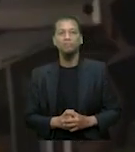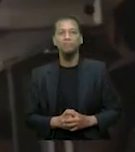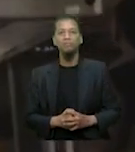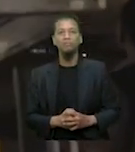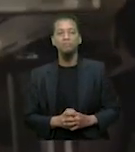Internasional